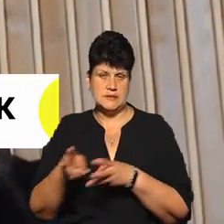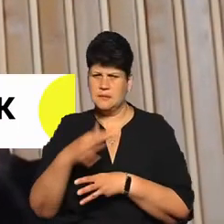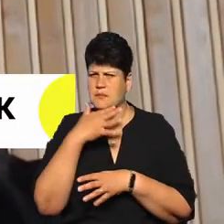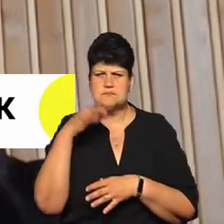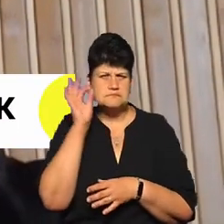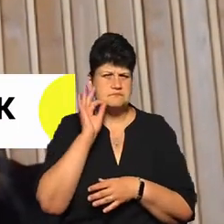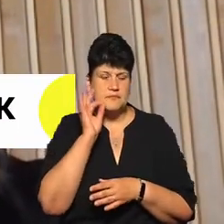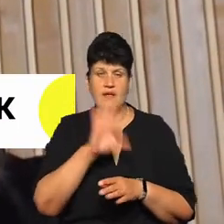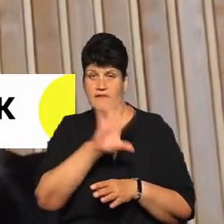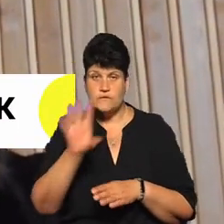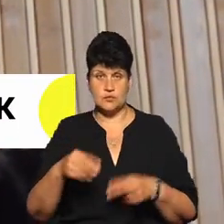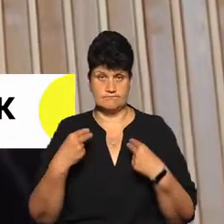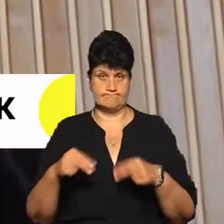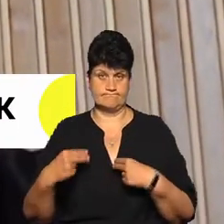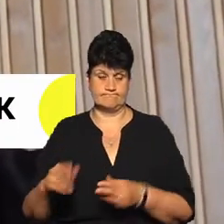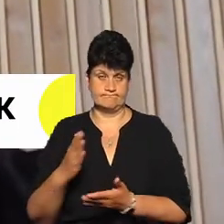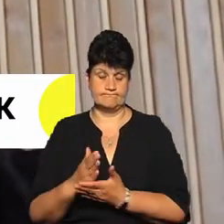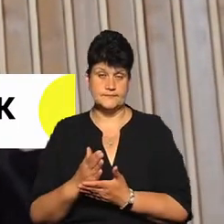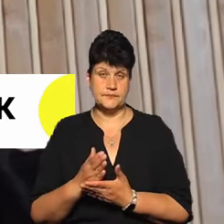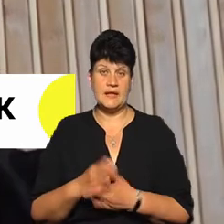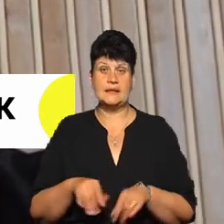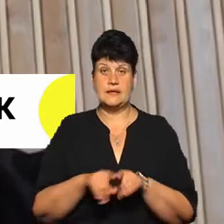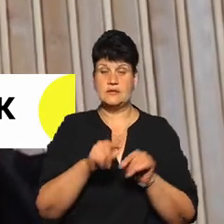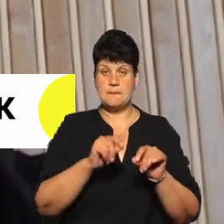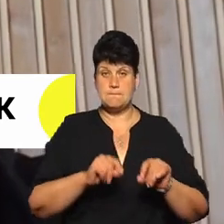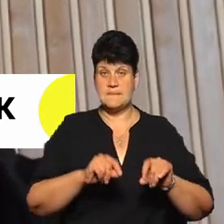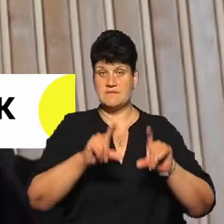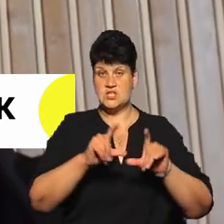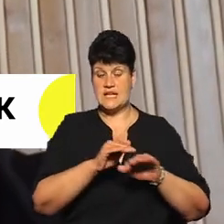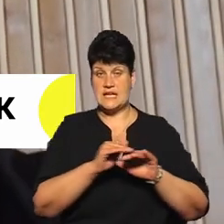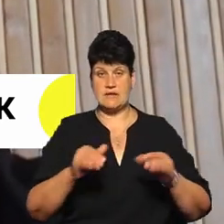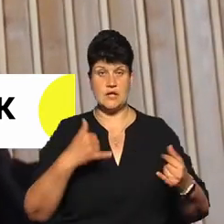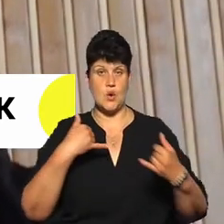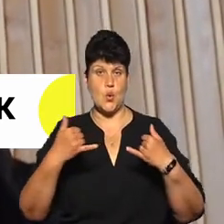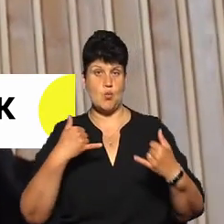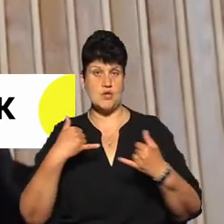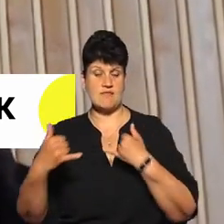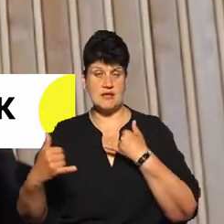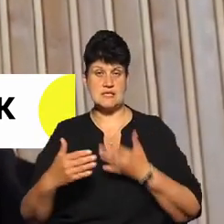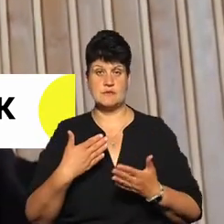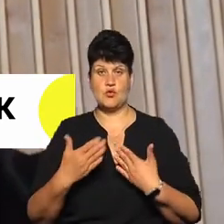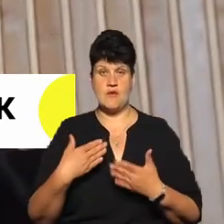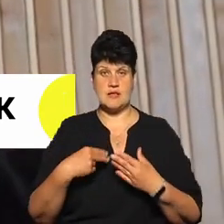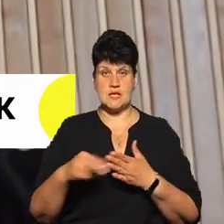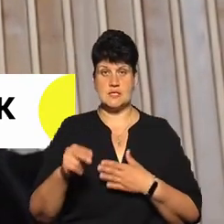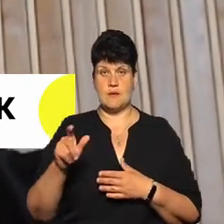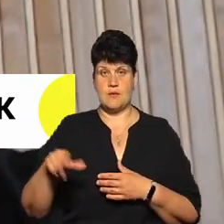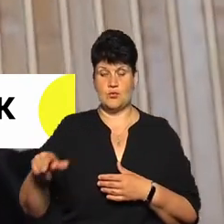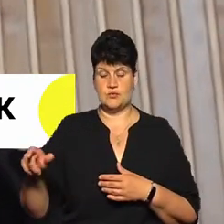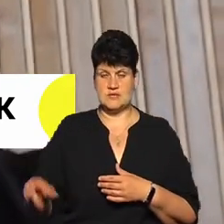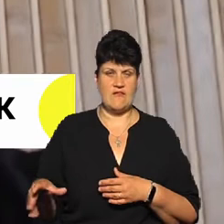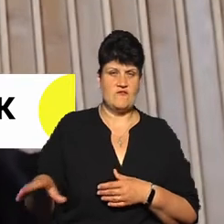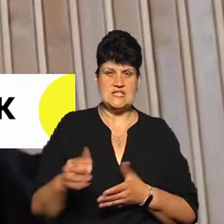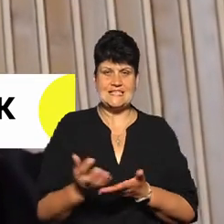нам вдалося майже всі продати. А також вони підвищили рівень комунікабельності у спілкуванні з покупцями. Всі